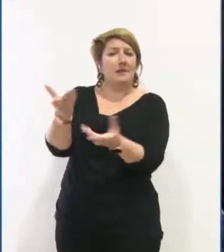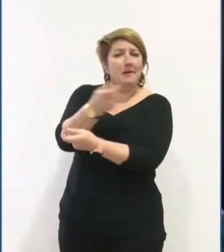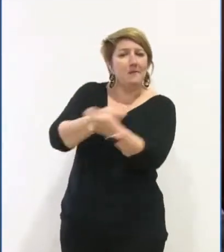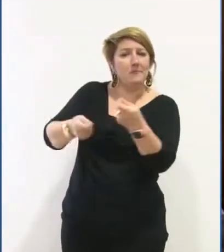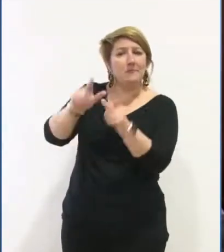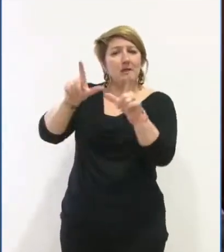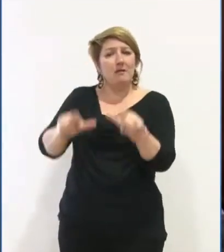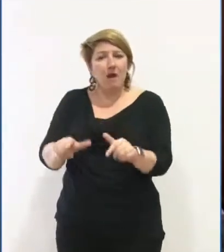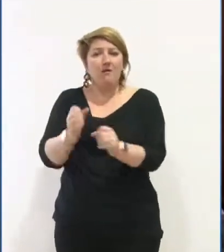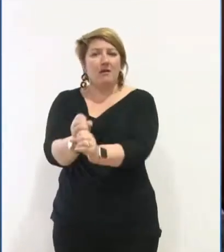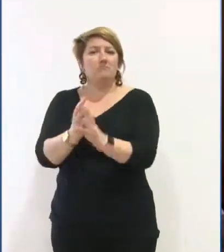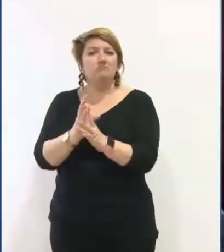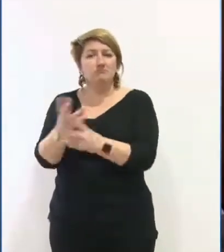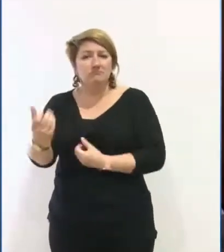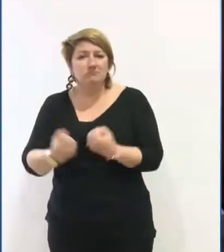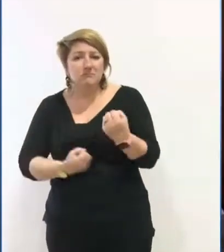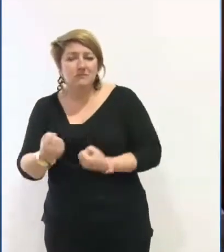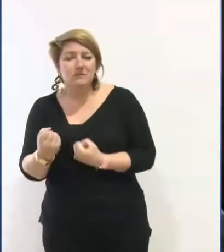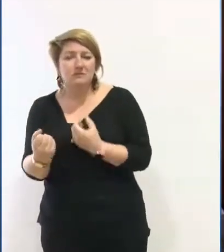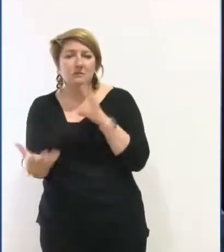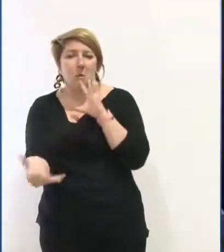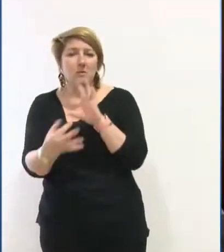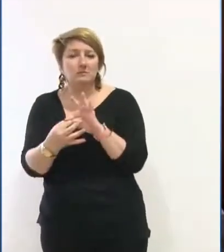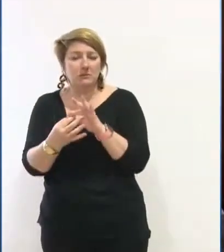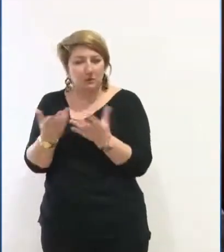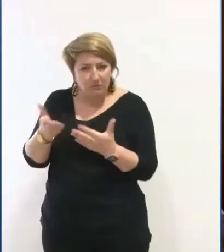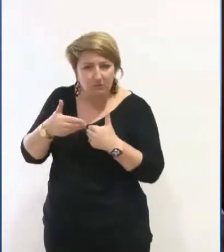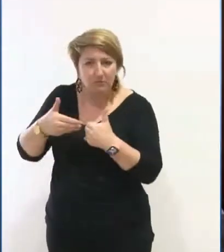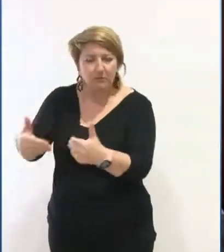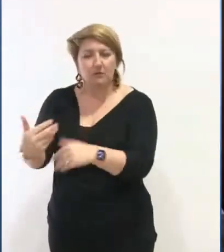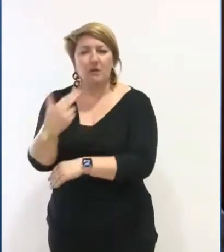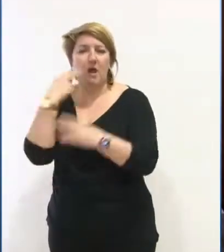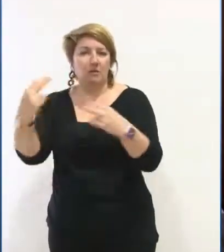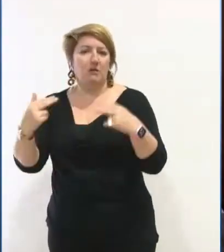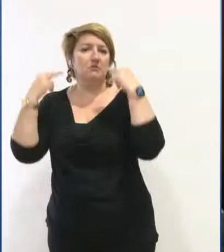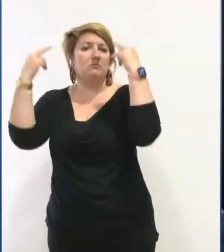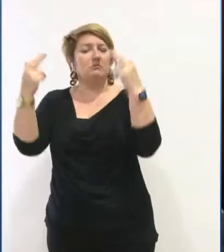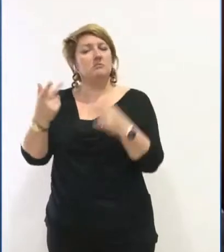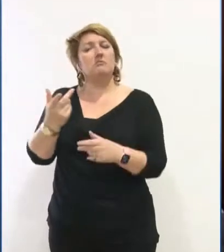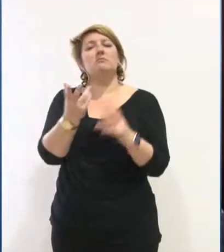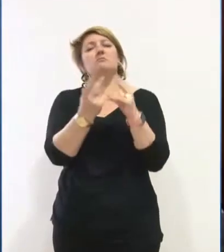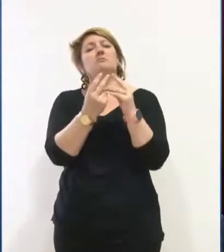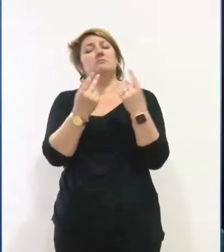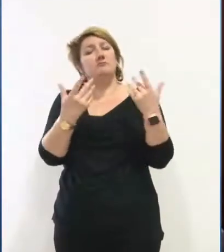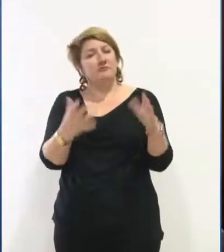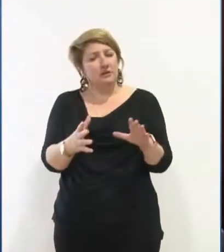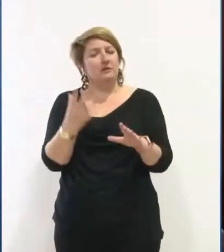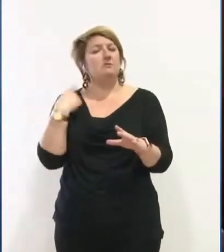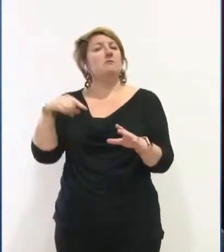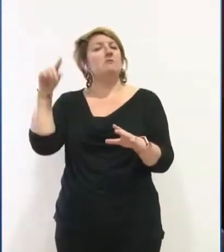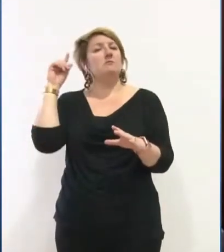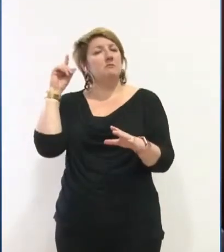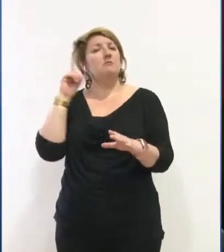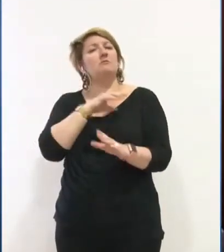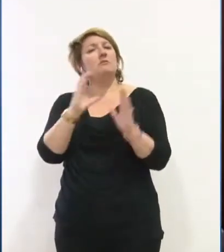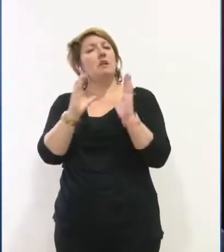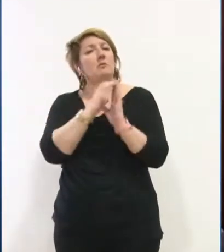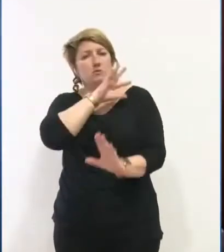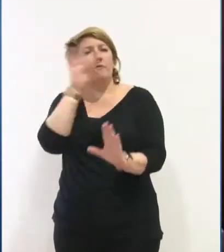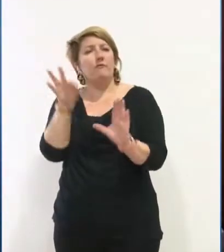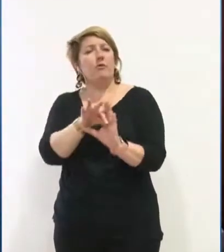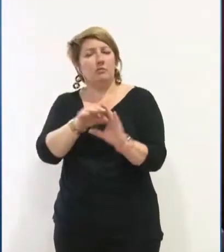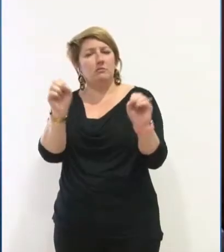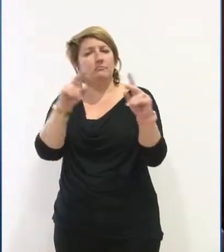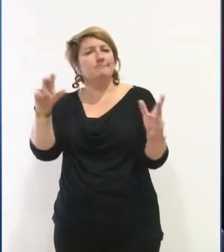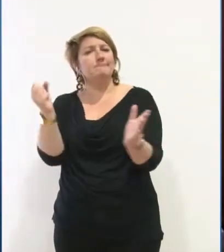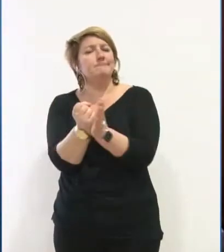proximité. Nous avions voté cette délibération. Cette délibération actait le principe d'une fusion